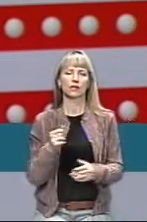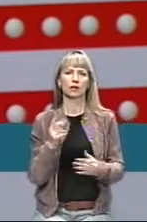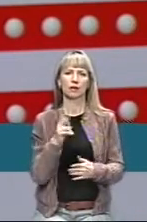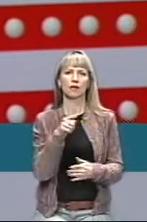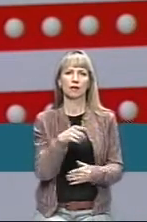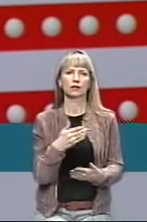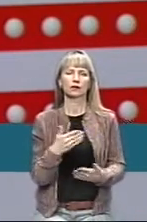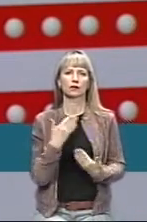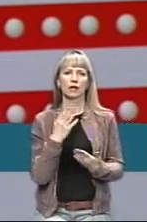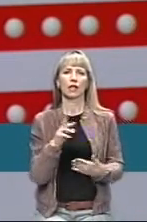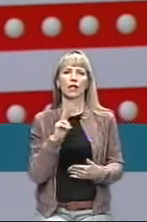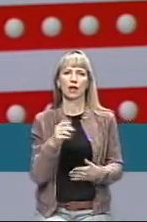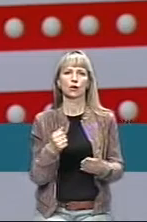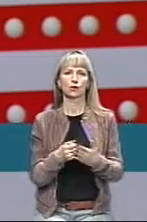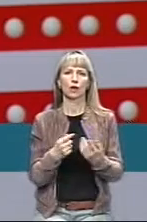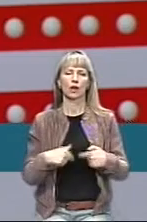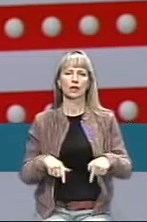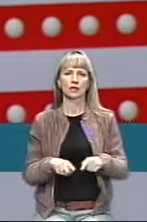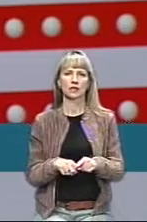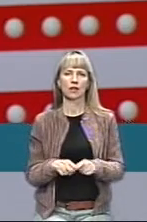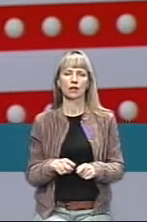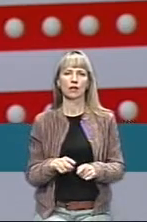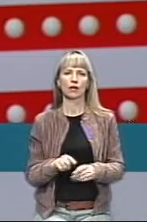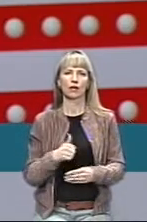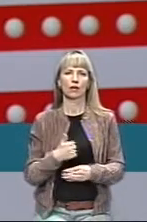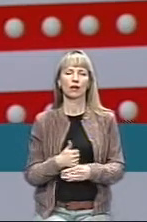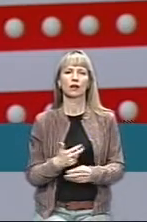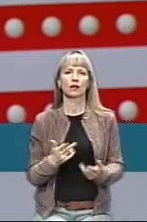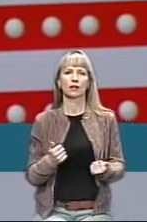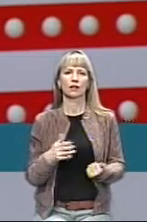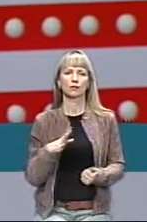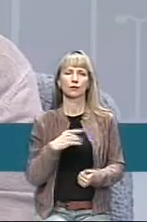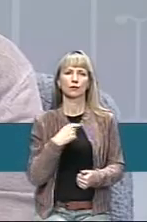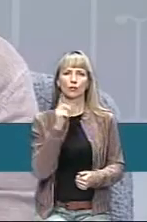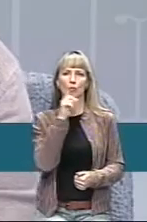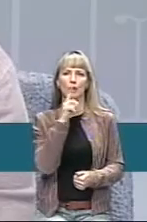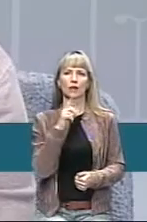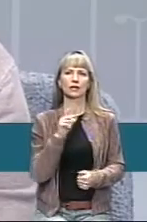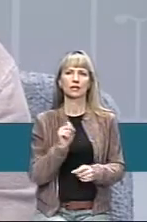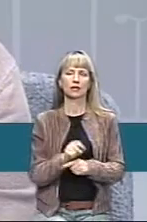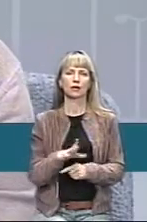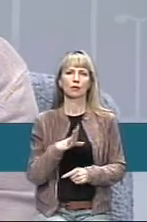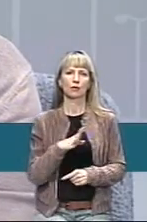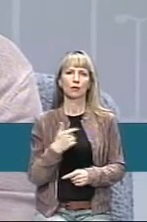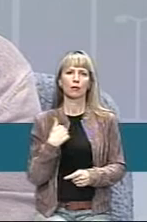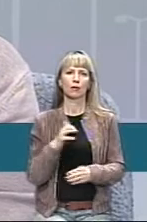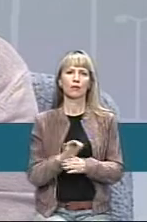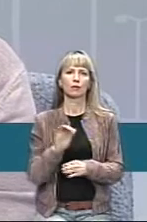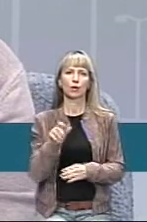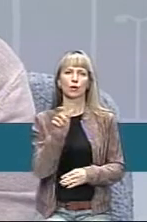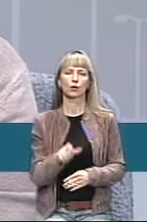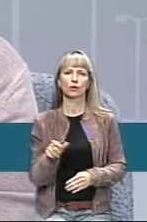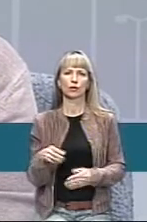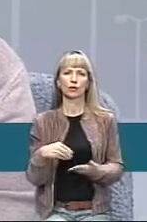були організаторами Майдану? Ну, ми були, да, наша така невеличка роль була, да. Ми відправляли